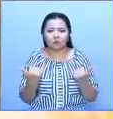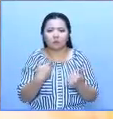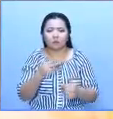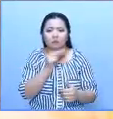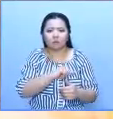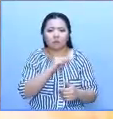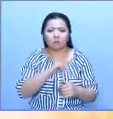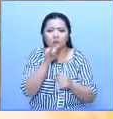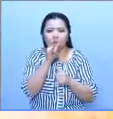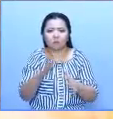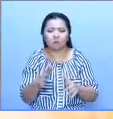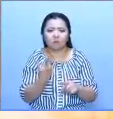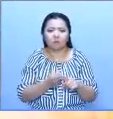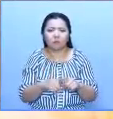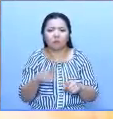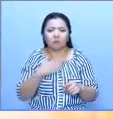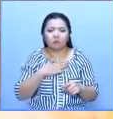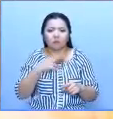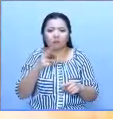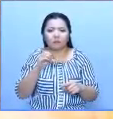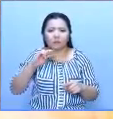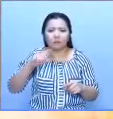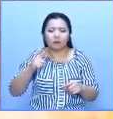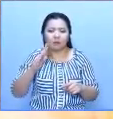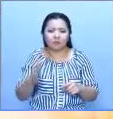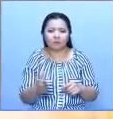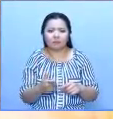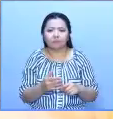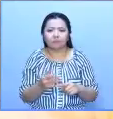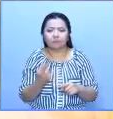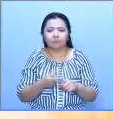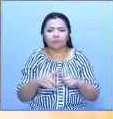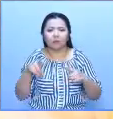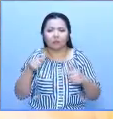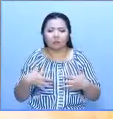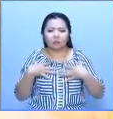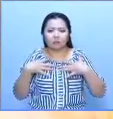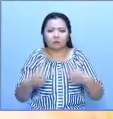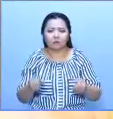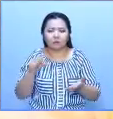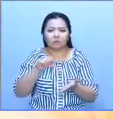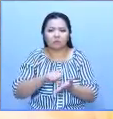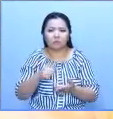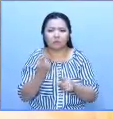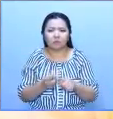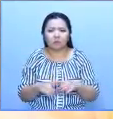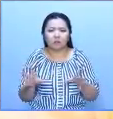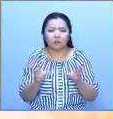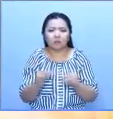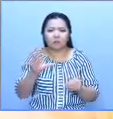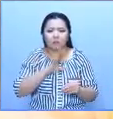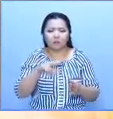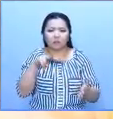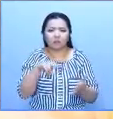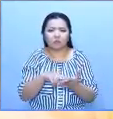могут трудоустроиться. Это наша, ну, суперцель, скажем так. Хорошо. Стать здоровыми членами общества и быть включенными